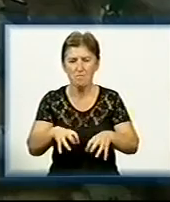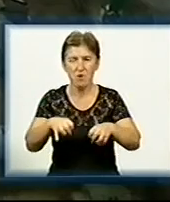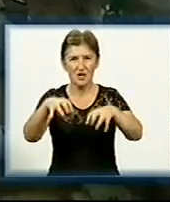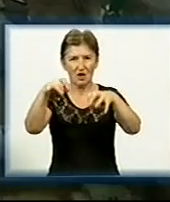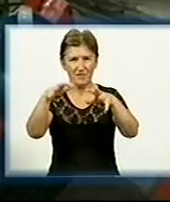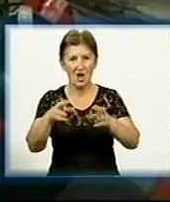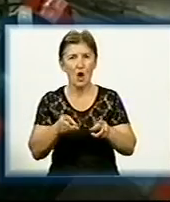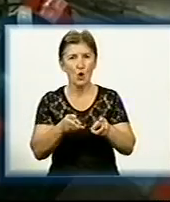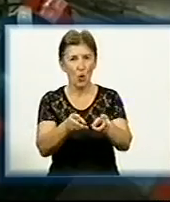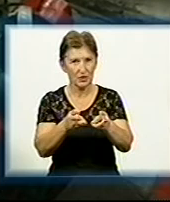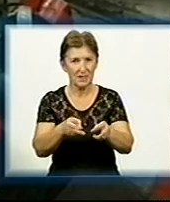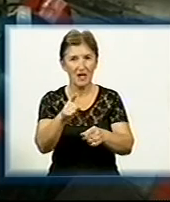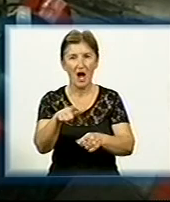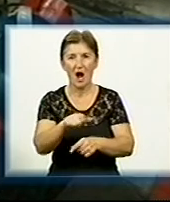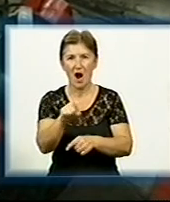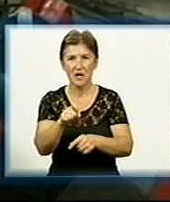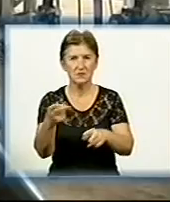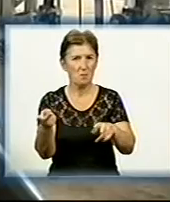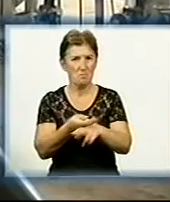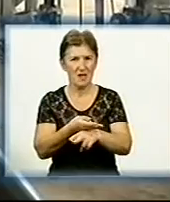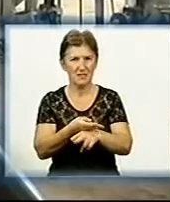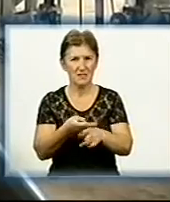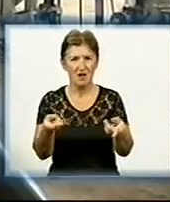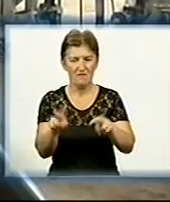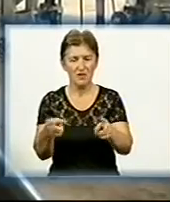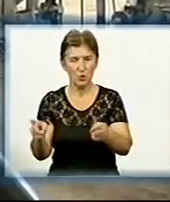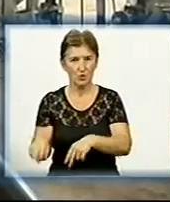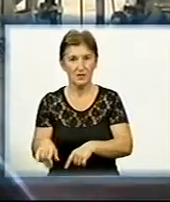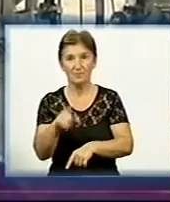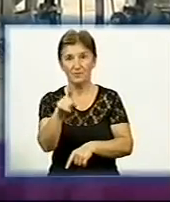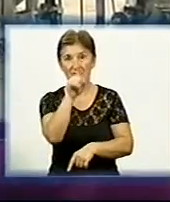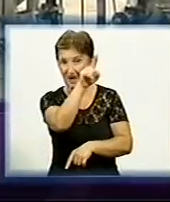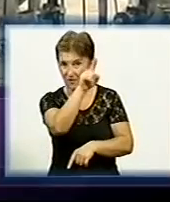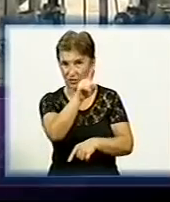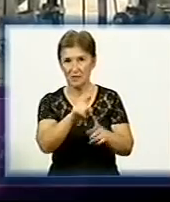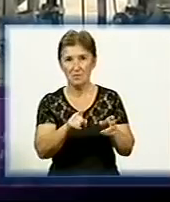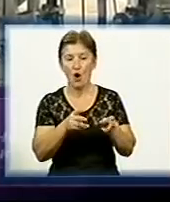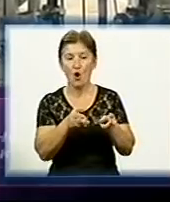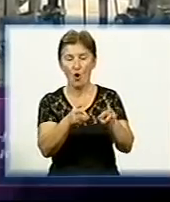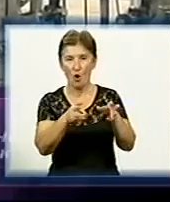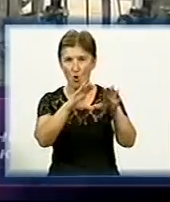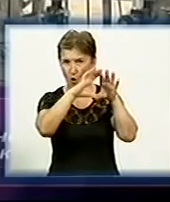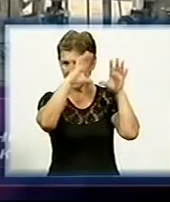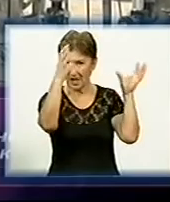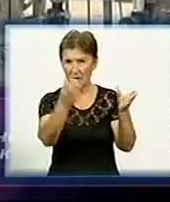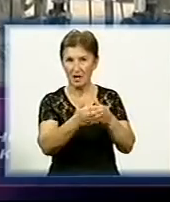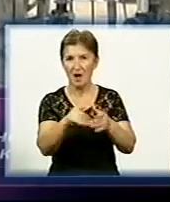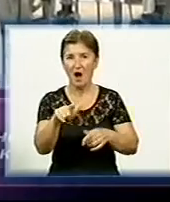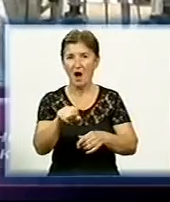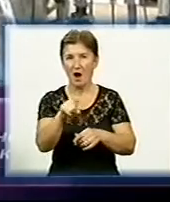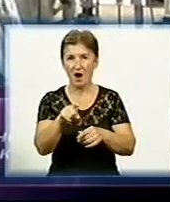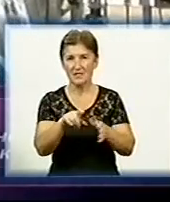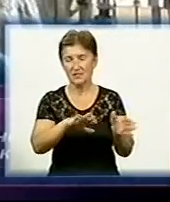на газу, а це робить виробництво безвідходним. На цих котлах ми зробили пар. То есть сожгли газ, выработали